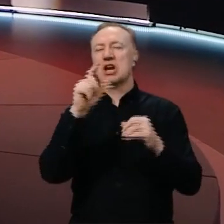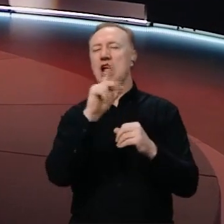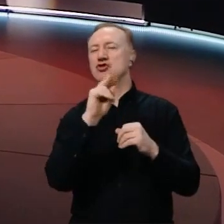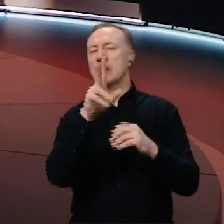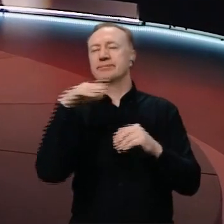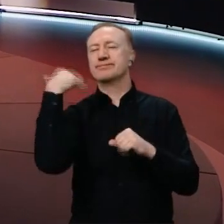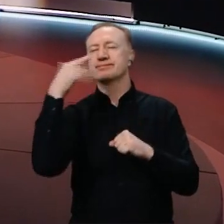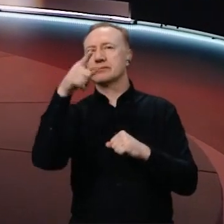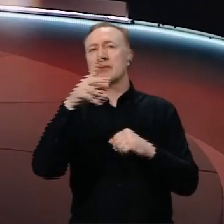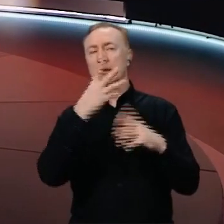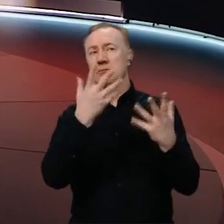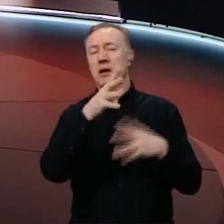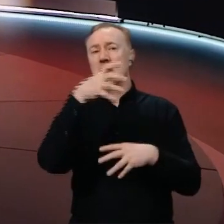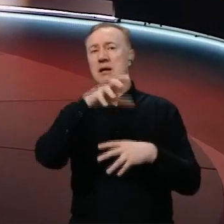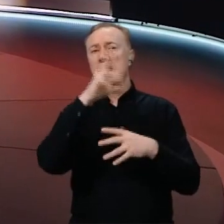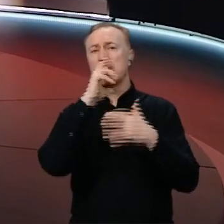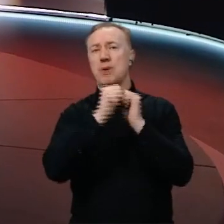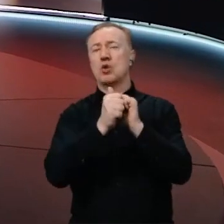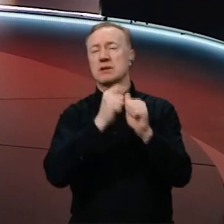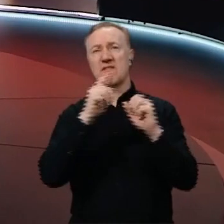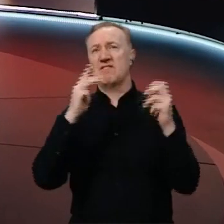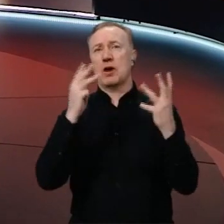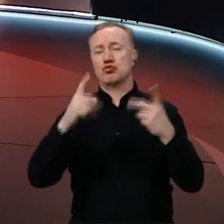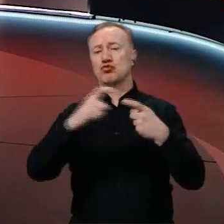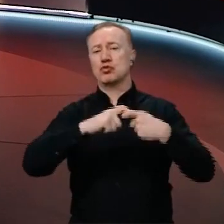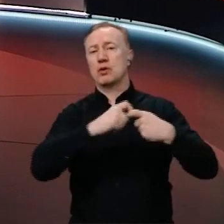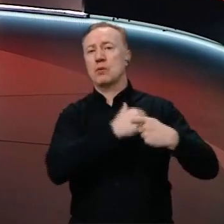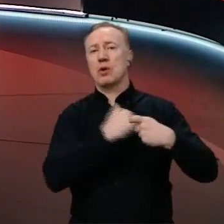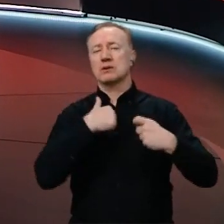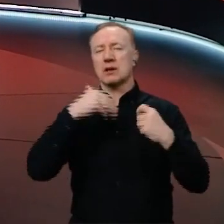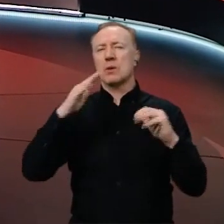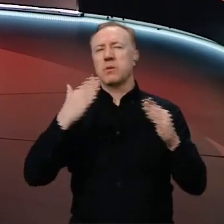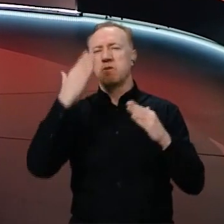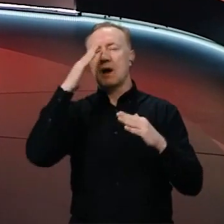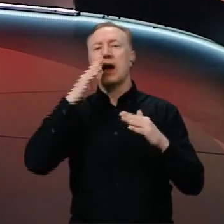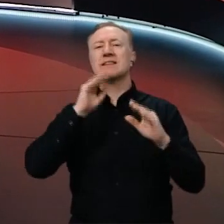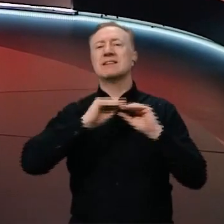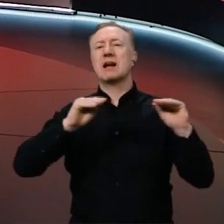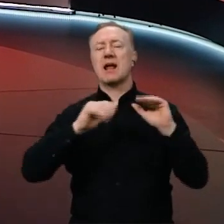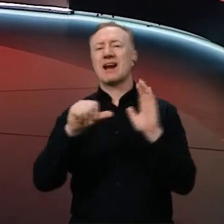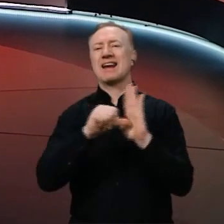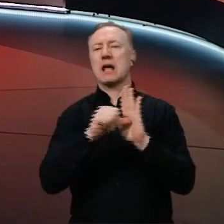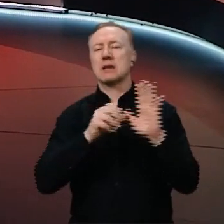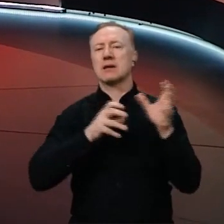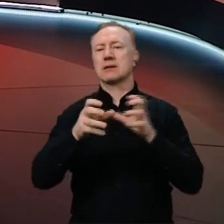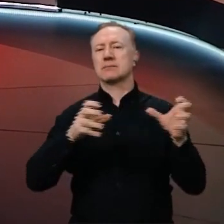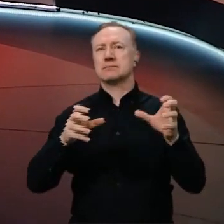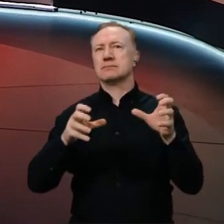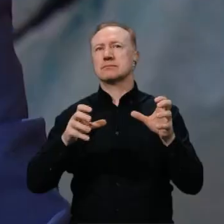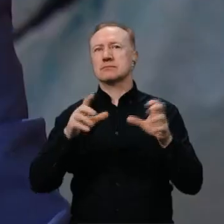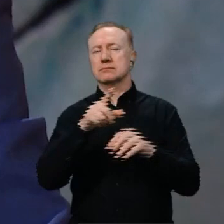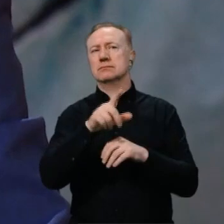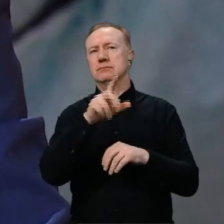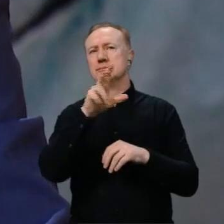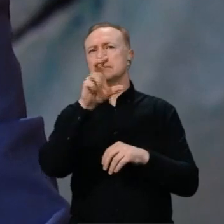najważniejsza drużyna w naszym kraju i wiemy, z czym to gdzieś się je. I każdy z tych z tych kandydatów, może poza Czesławem, który już